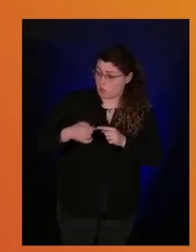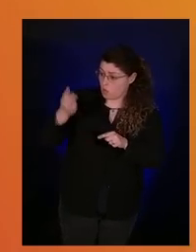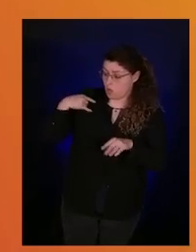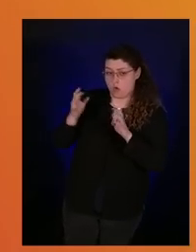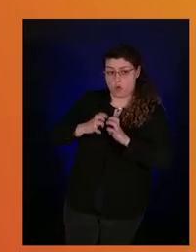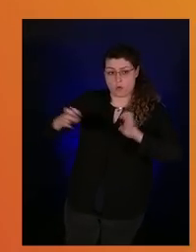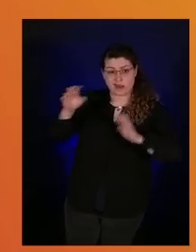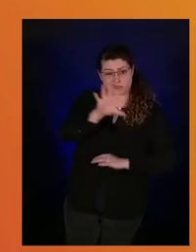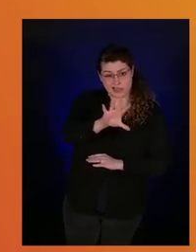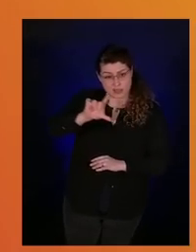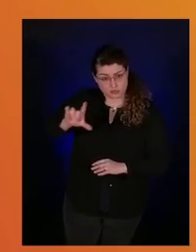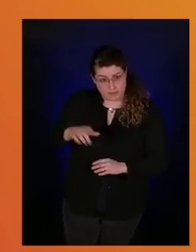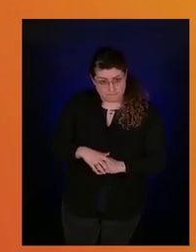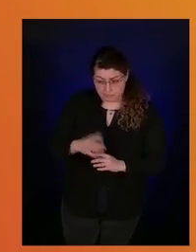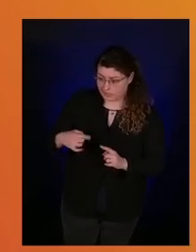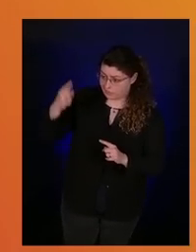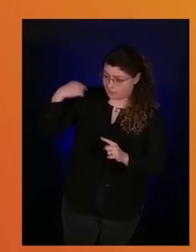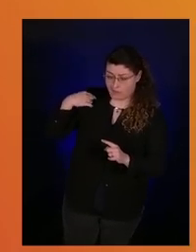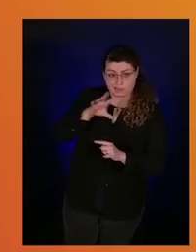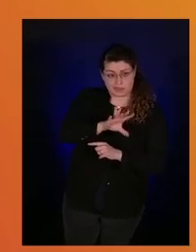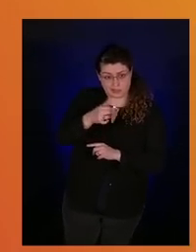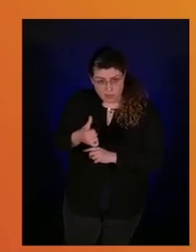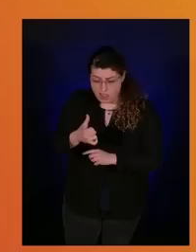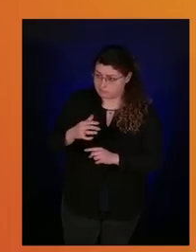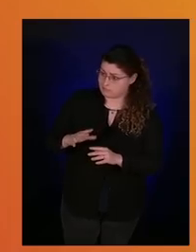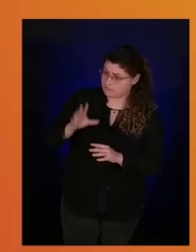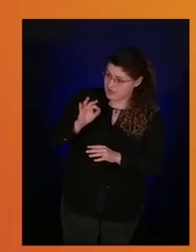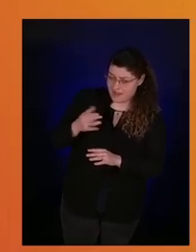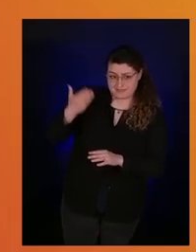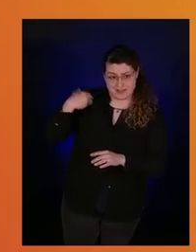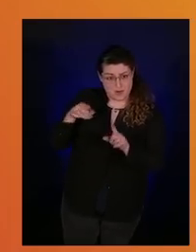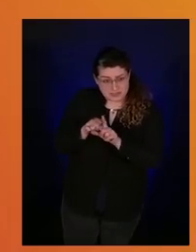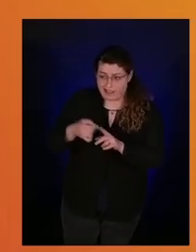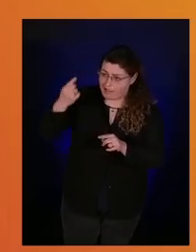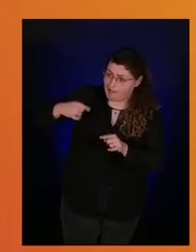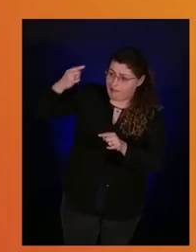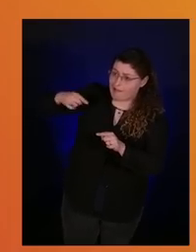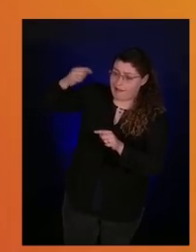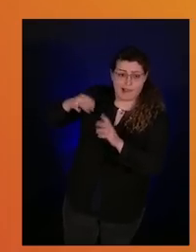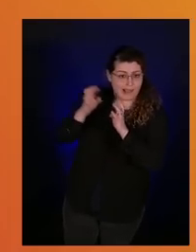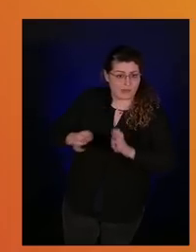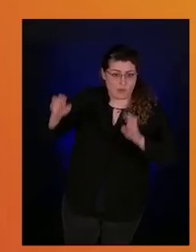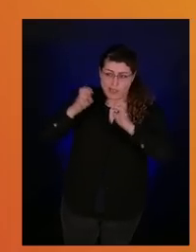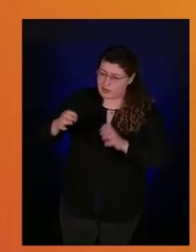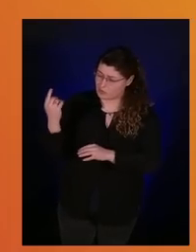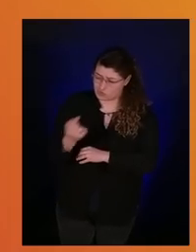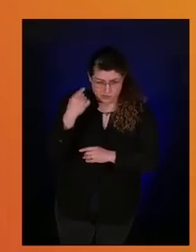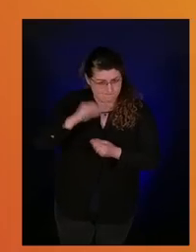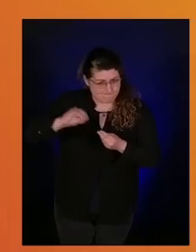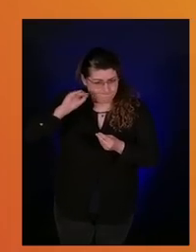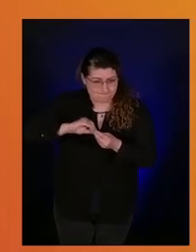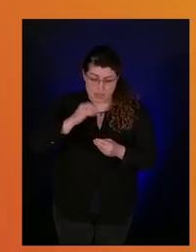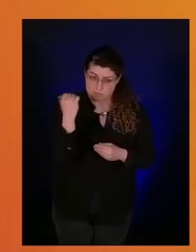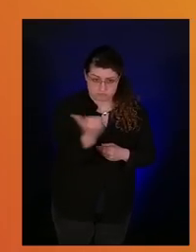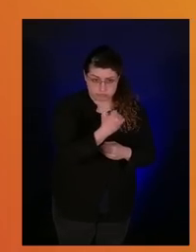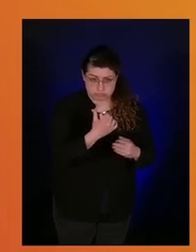congrès, au 51e congrès, au 50e congrès, et à chaque fois que nous avons un congrès. Évidemment que chacune et chacun d'entre